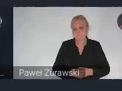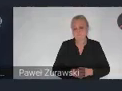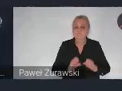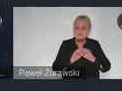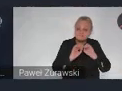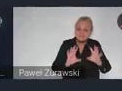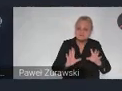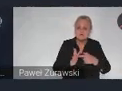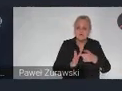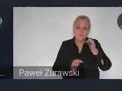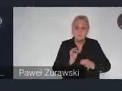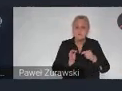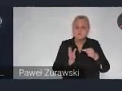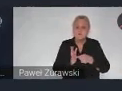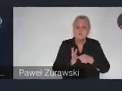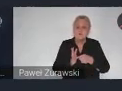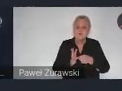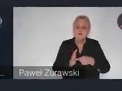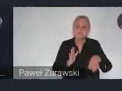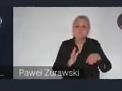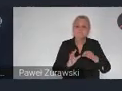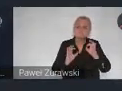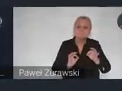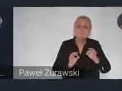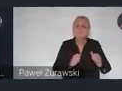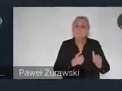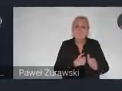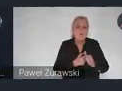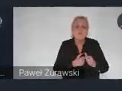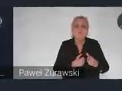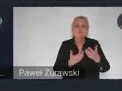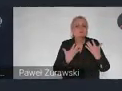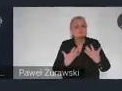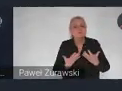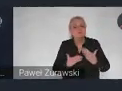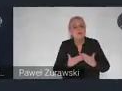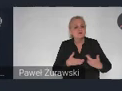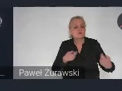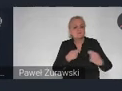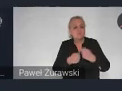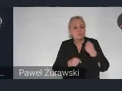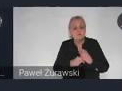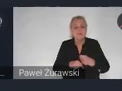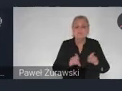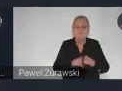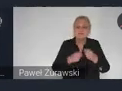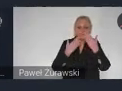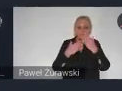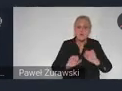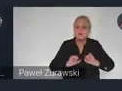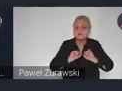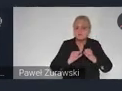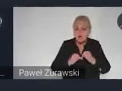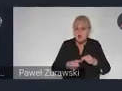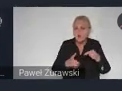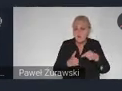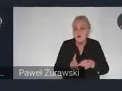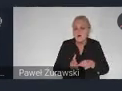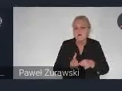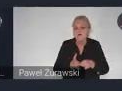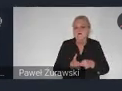określenie czy wyjaśnienie zasadności podjęcia tej współpracy oraz wskazania tych działań które będą